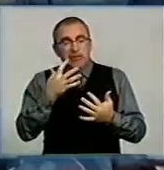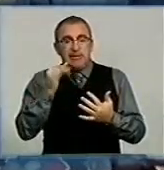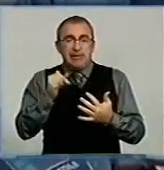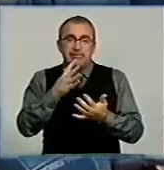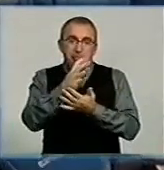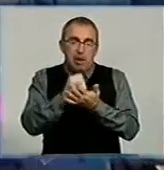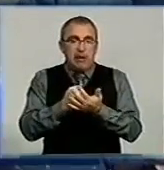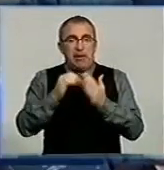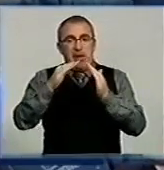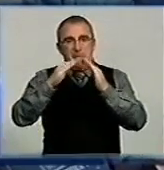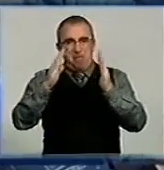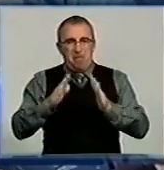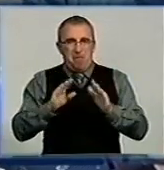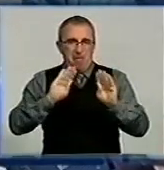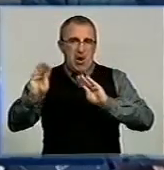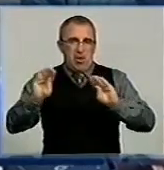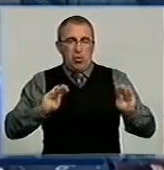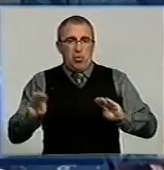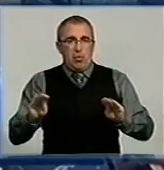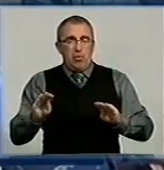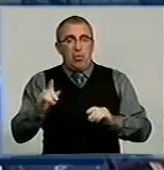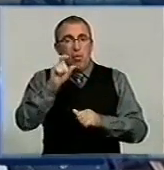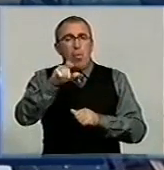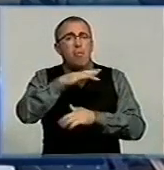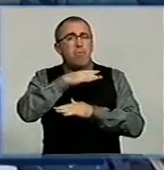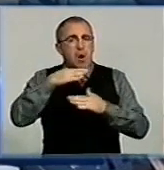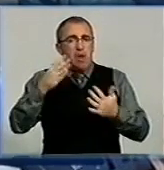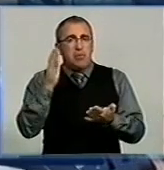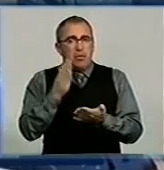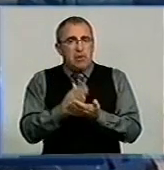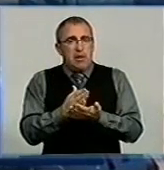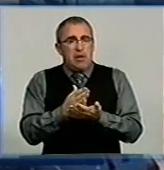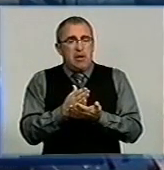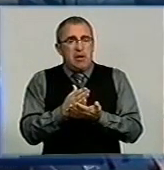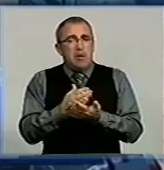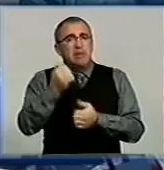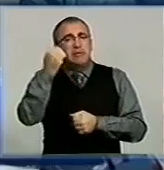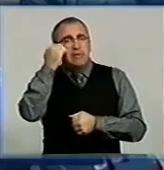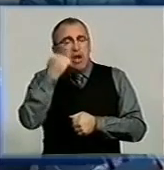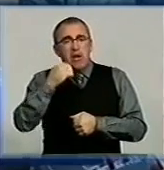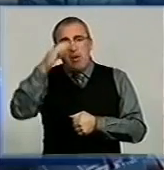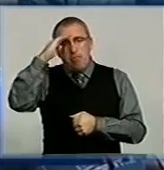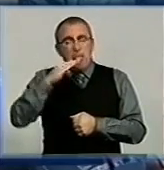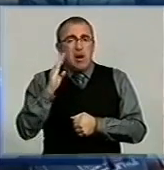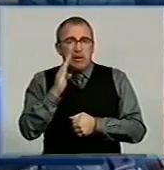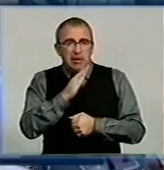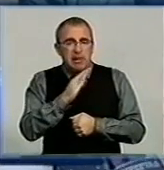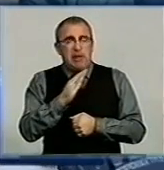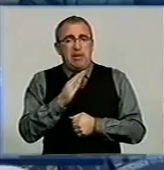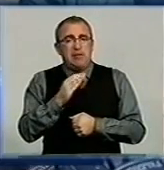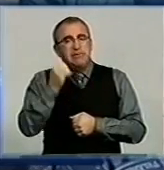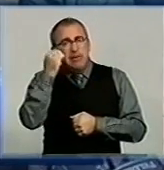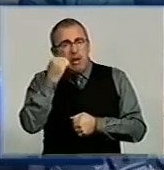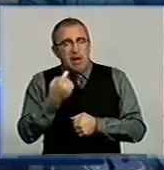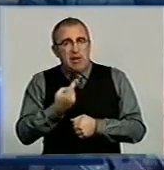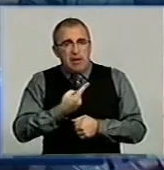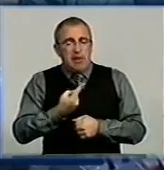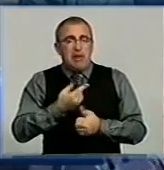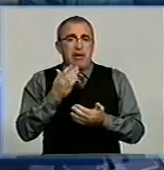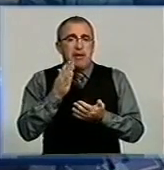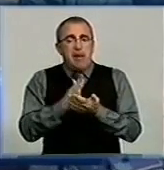майно. Дуже багато людей у нас, які мають як старих батьків, старенькі живуть самі, є